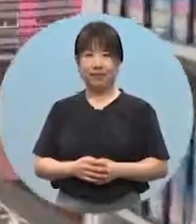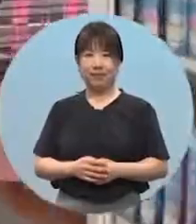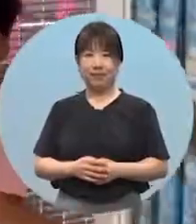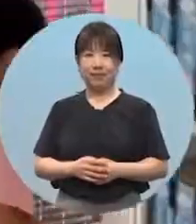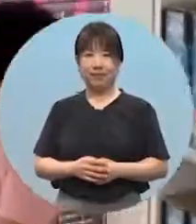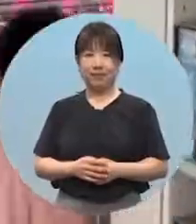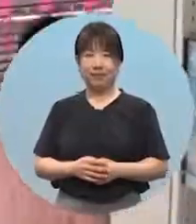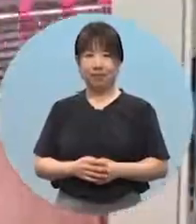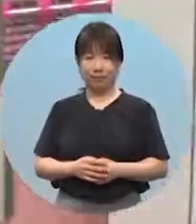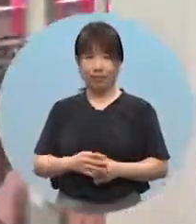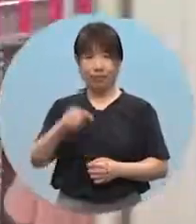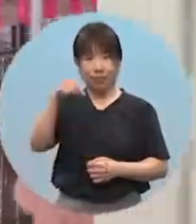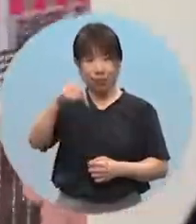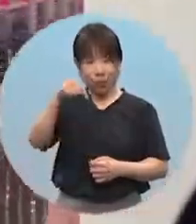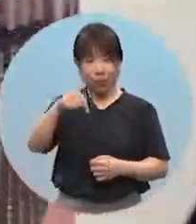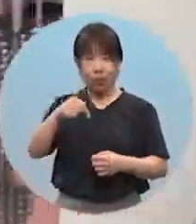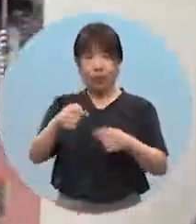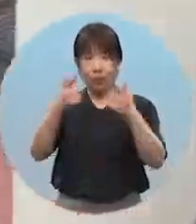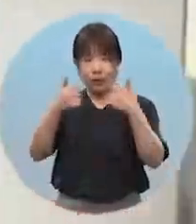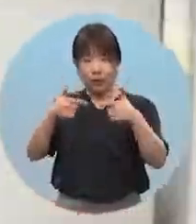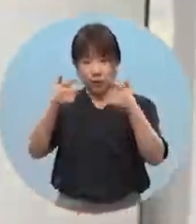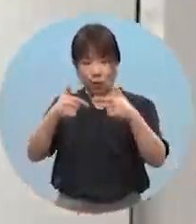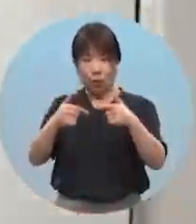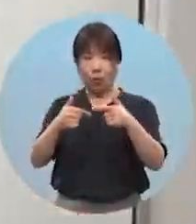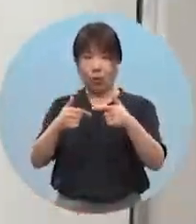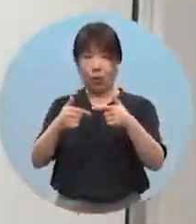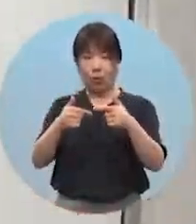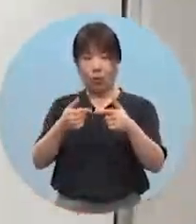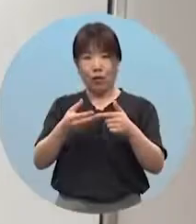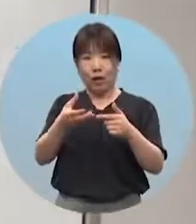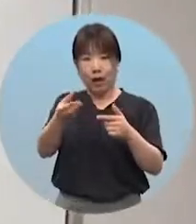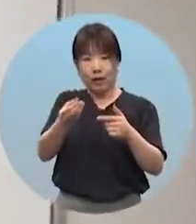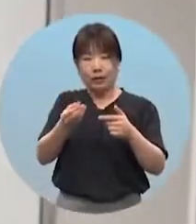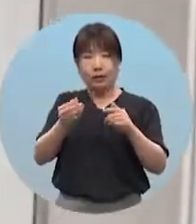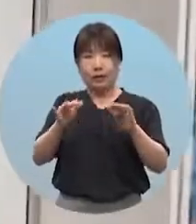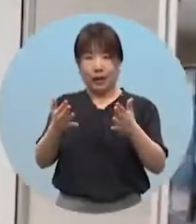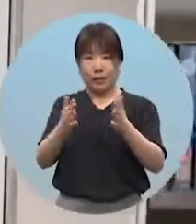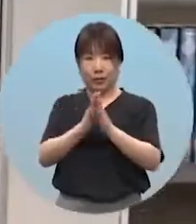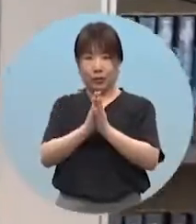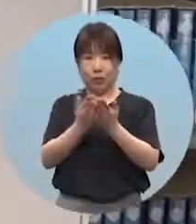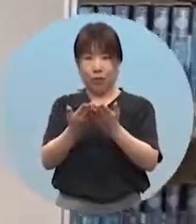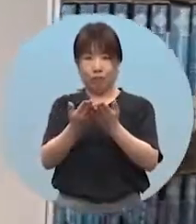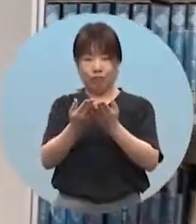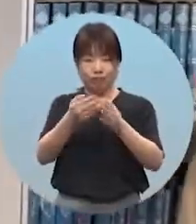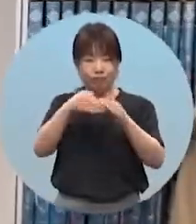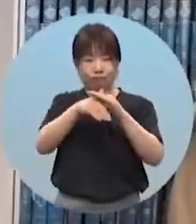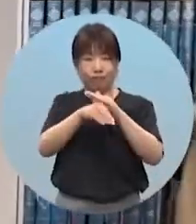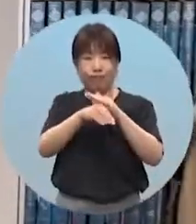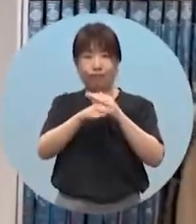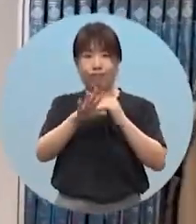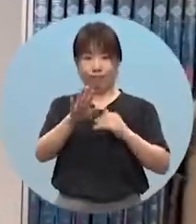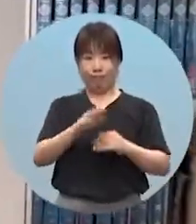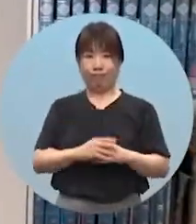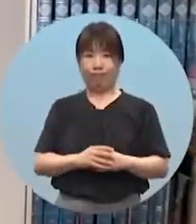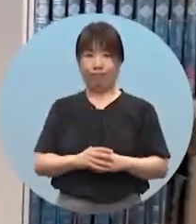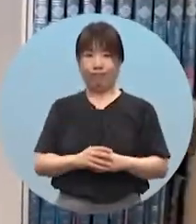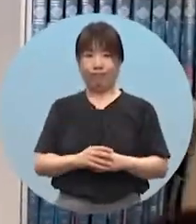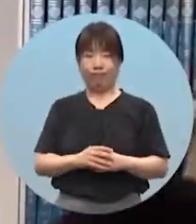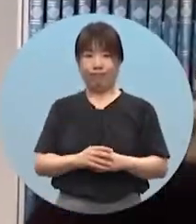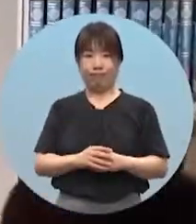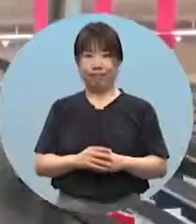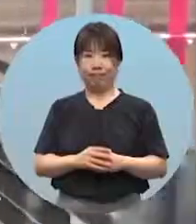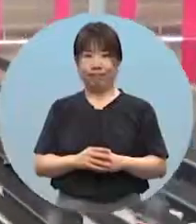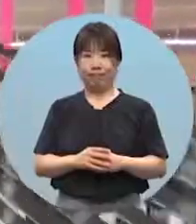ここは普段は使わない本が置いてあるところね。はい、じゃあこちらどうぞ。